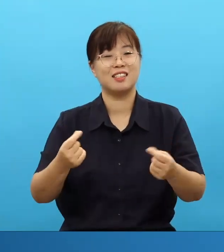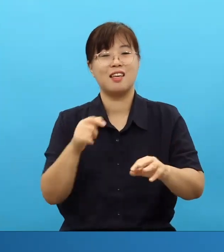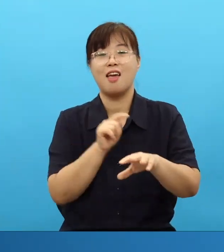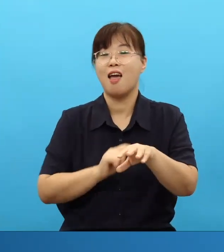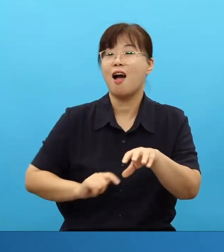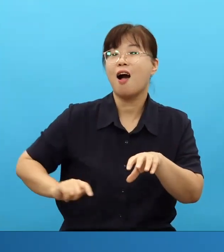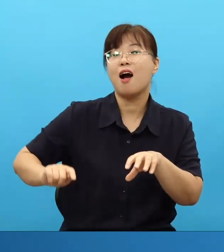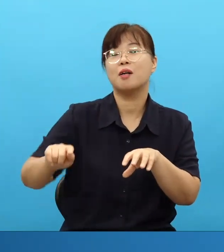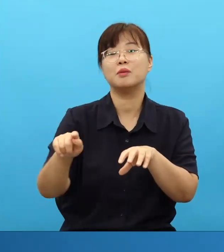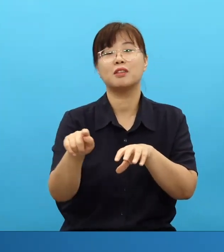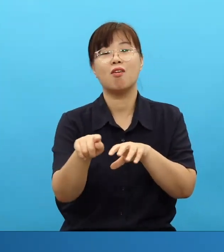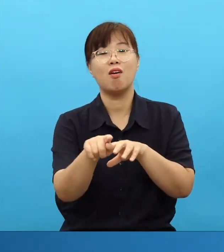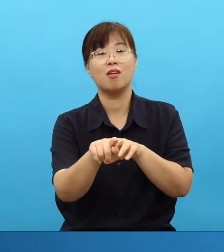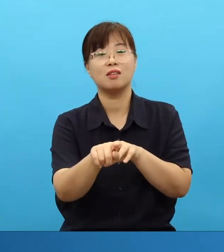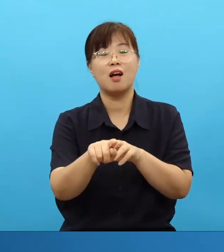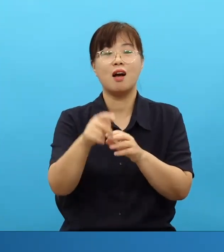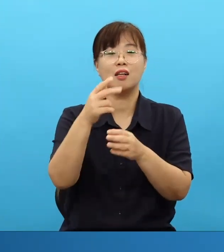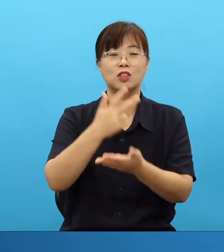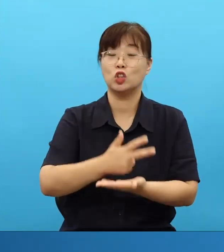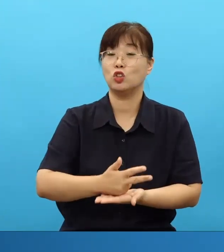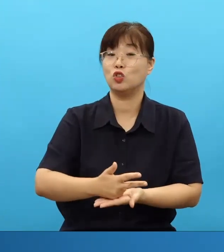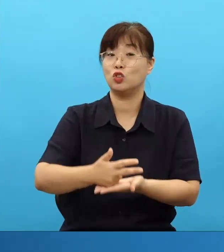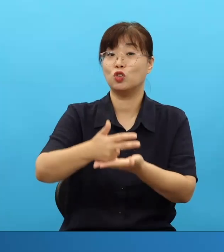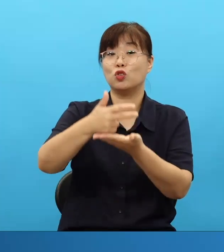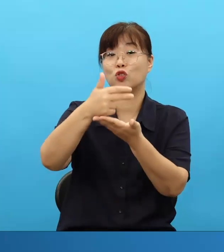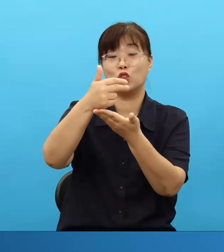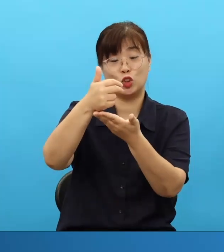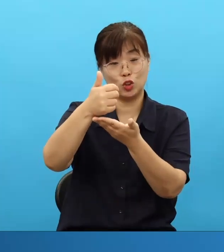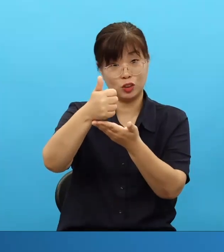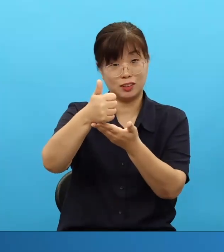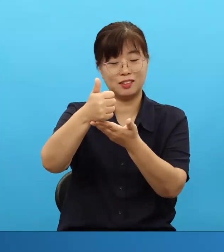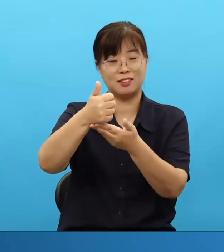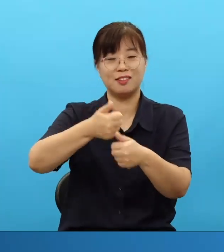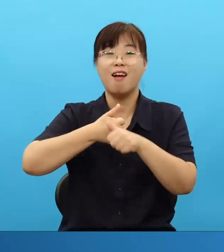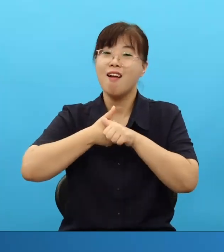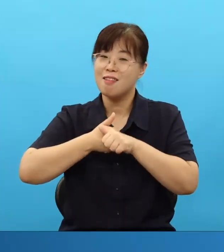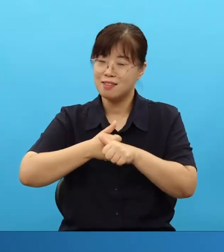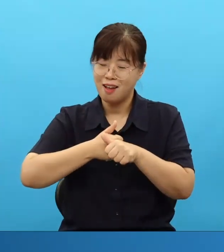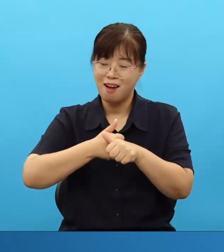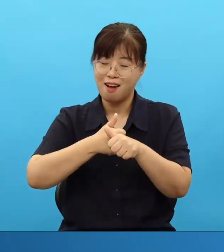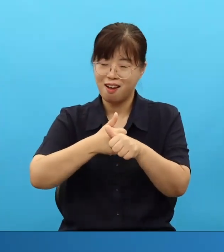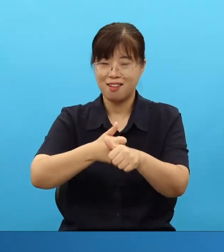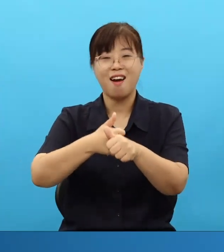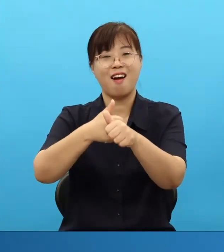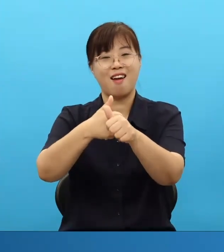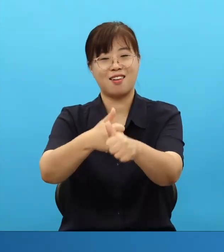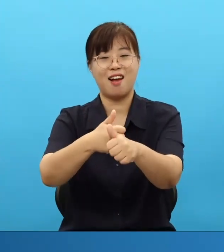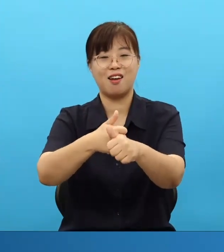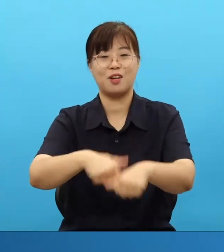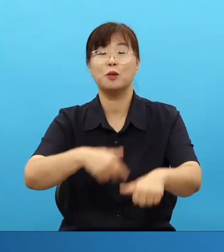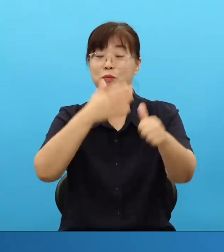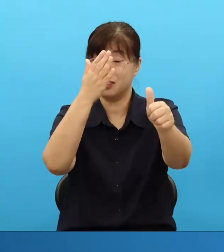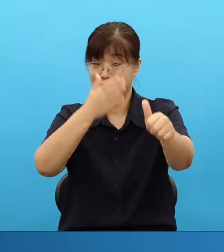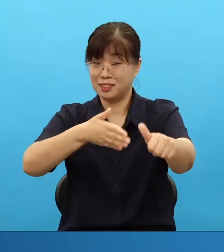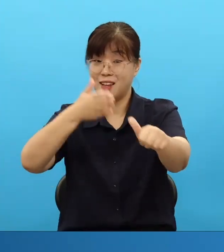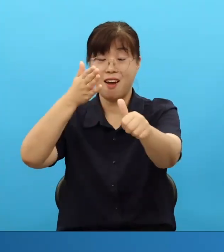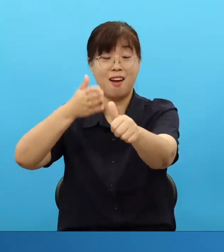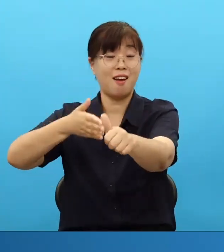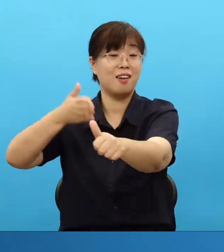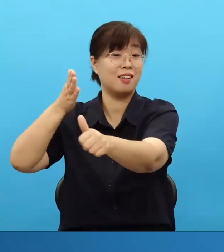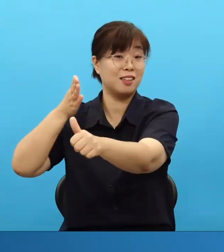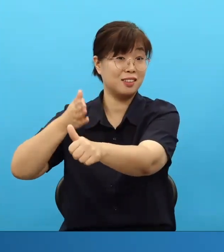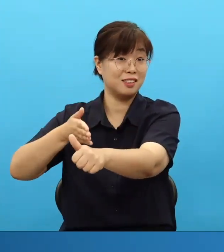군사이 성 하신 주를 사랑합시다